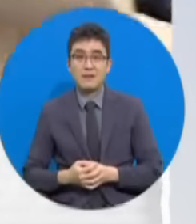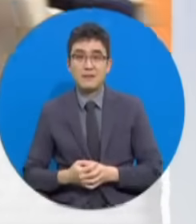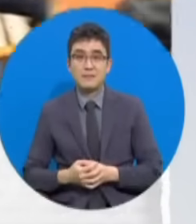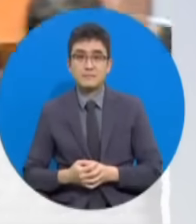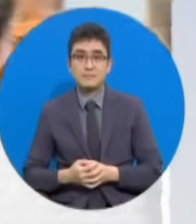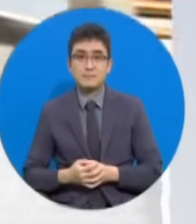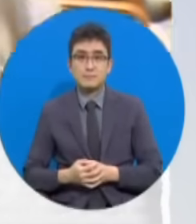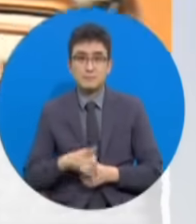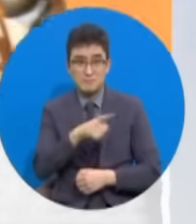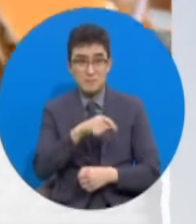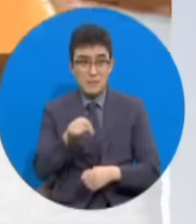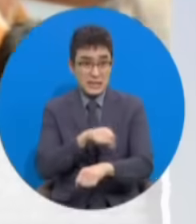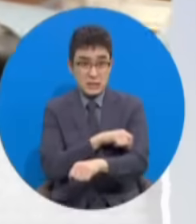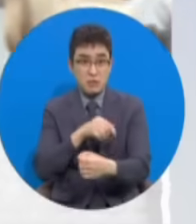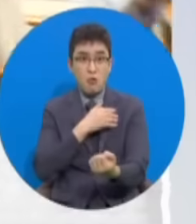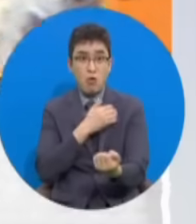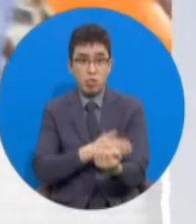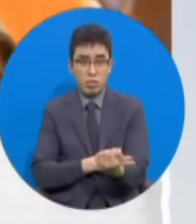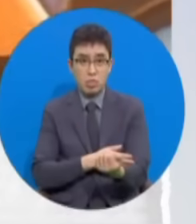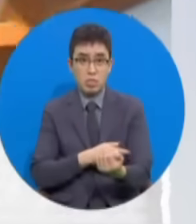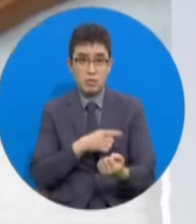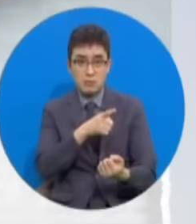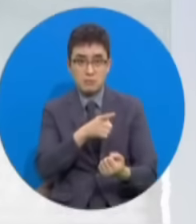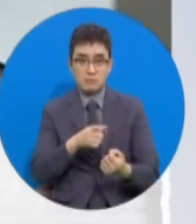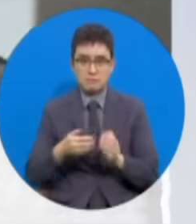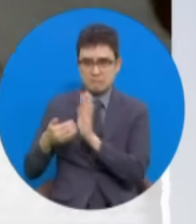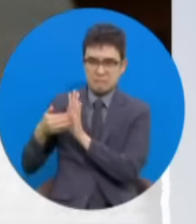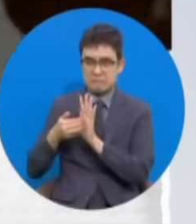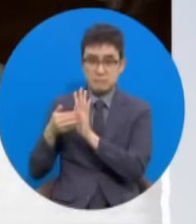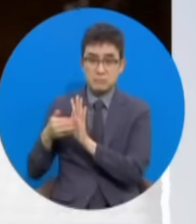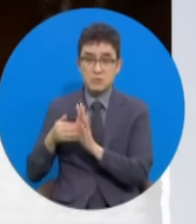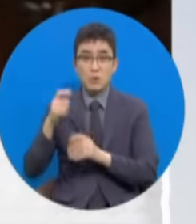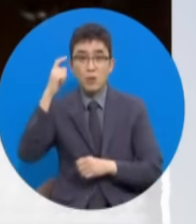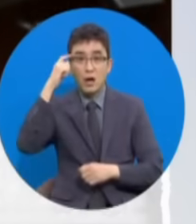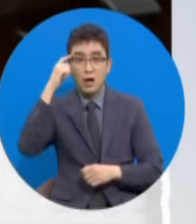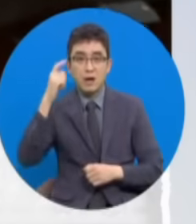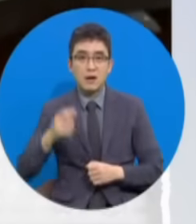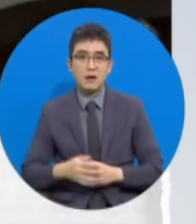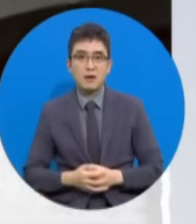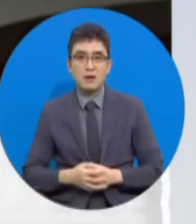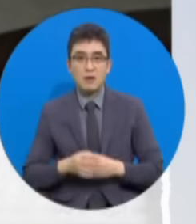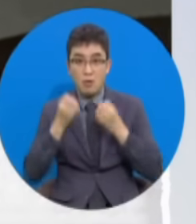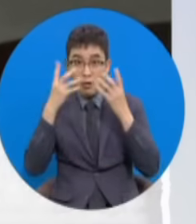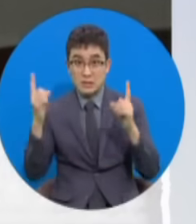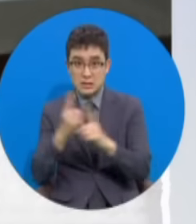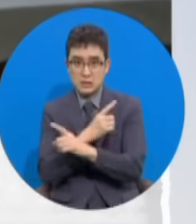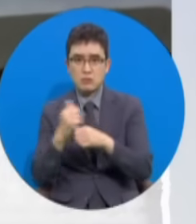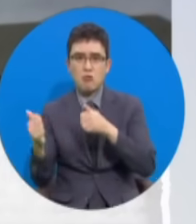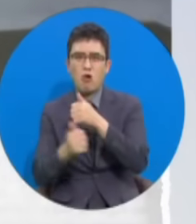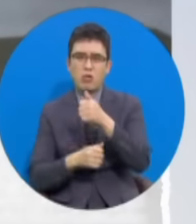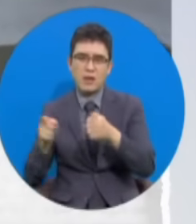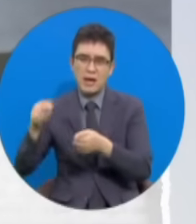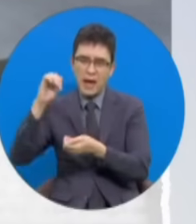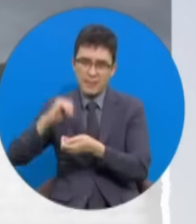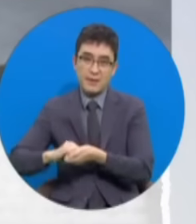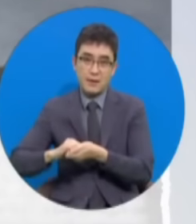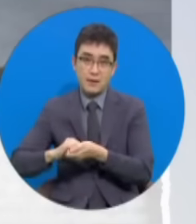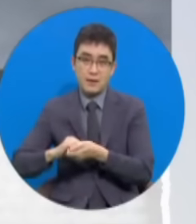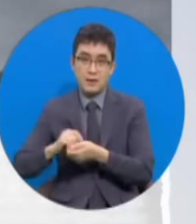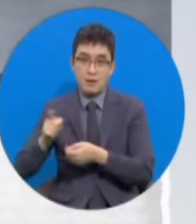이걸 내려놓기가 그렇게 힘들지 모르겠어요. 그런데 저는 이제 혁신위원회 좀 한계라고 봐요. 혁신위원회의 어떤